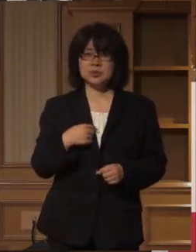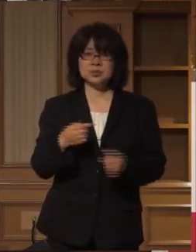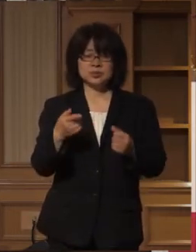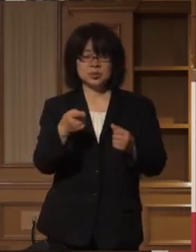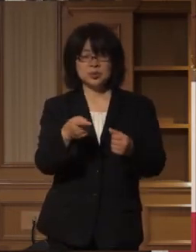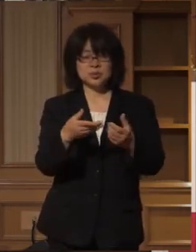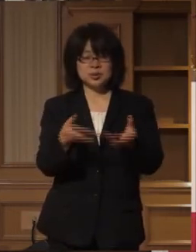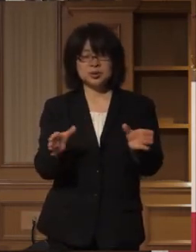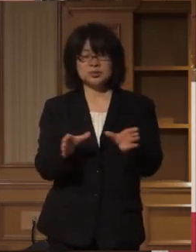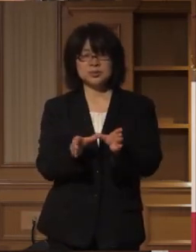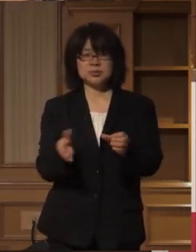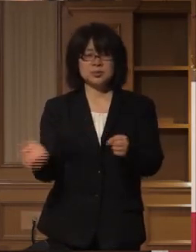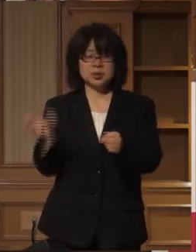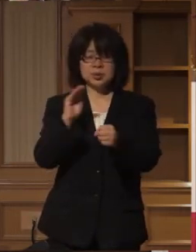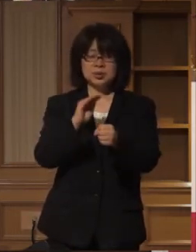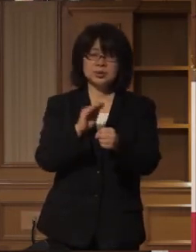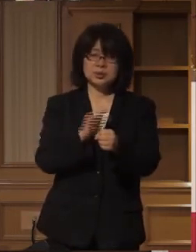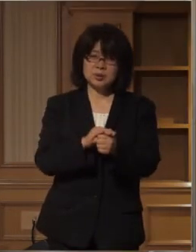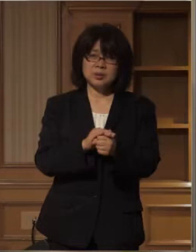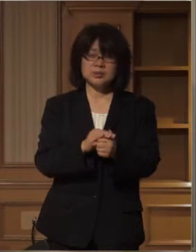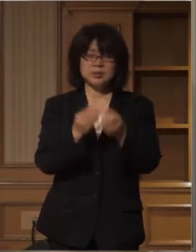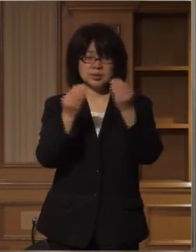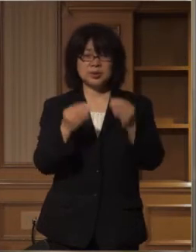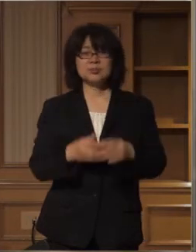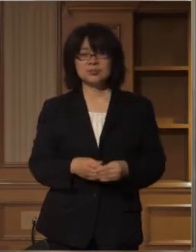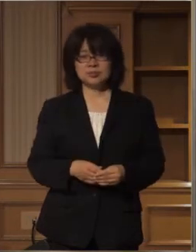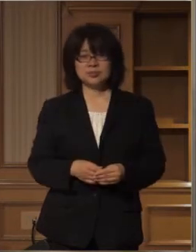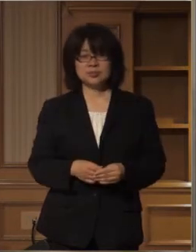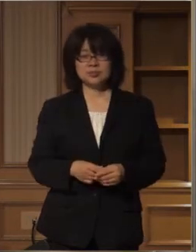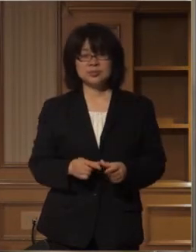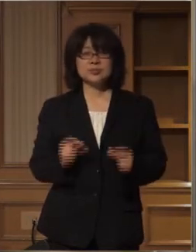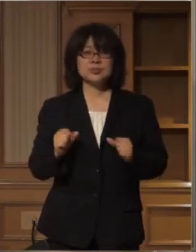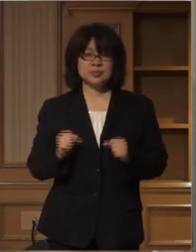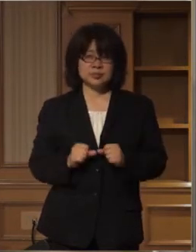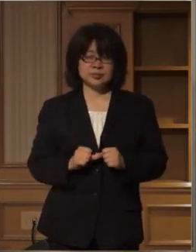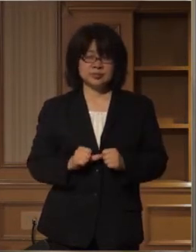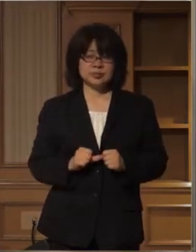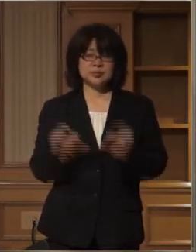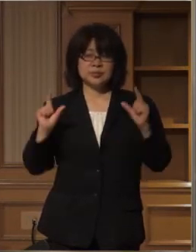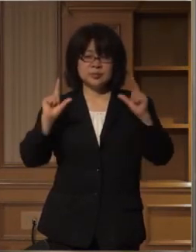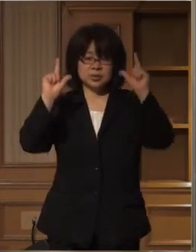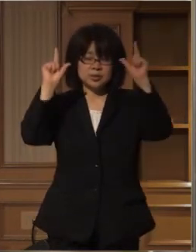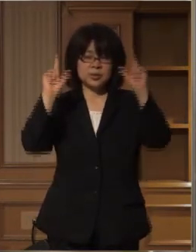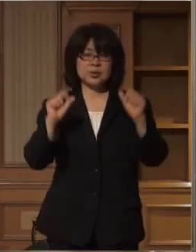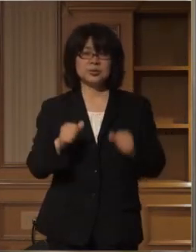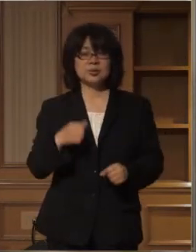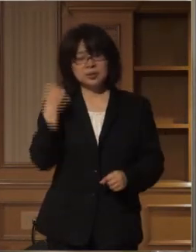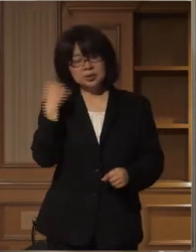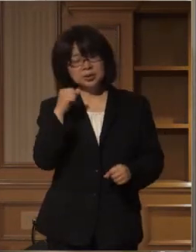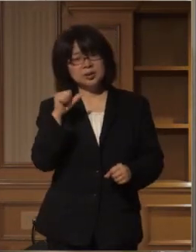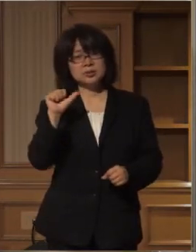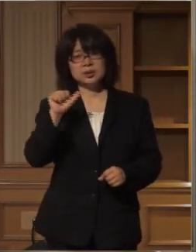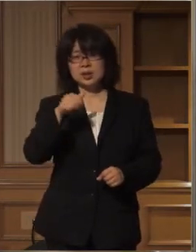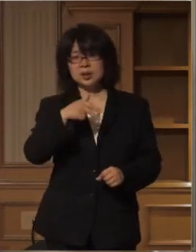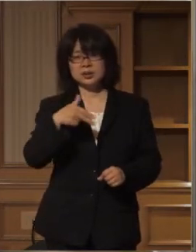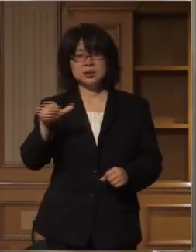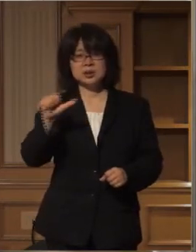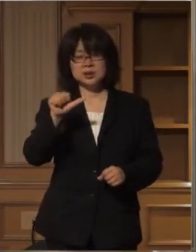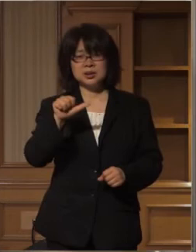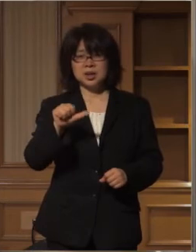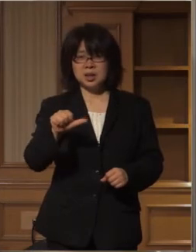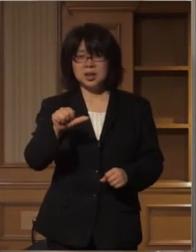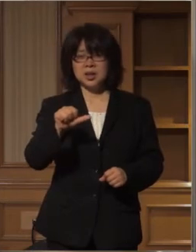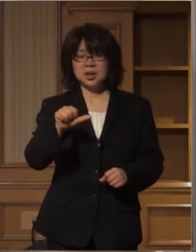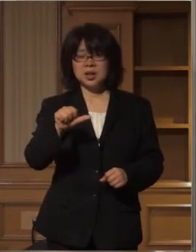でどうなのかっていうと、東南アジア最大の教会とその殉教者が出たその教会において実際に行って